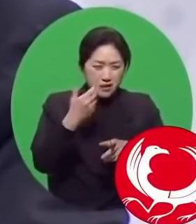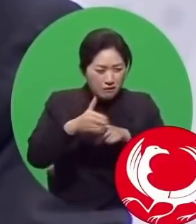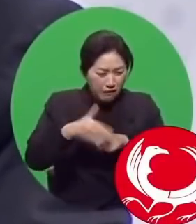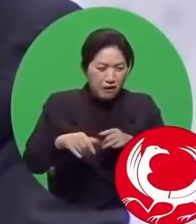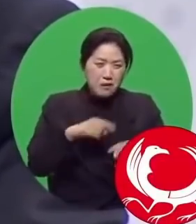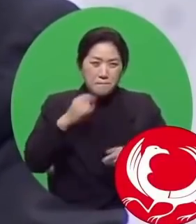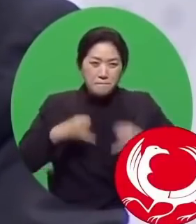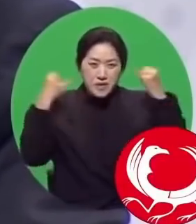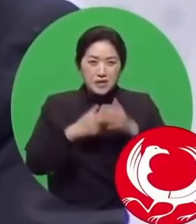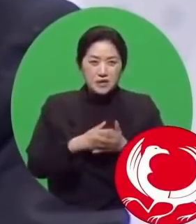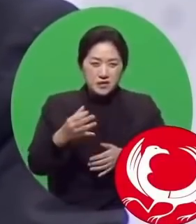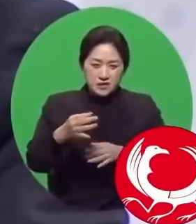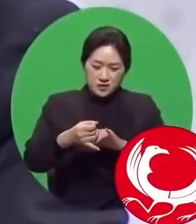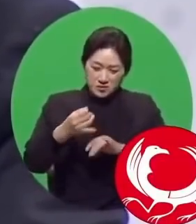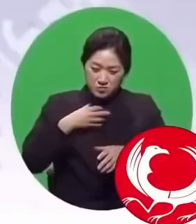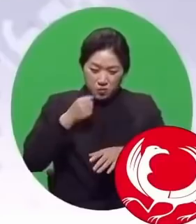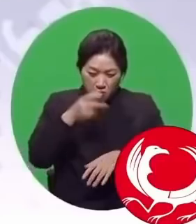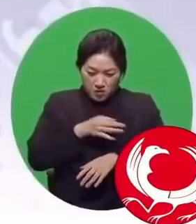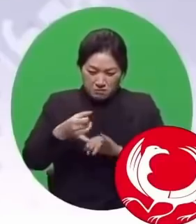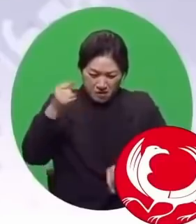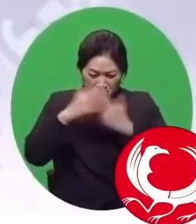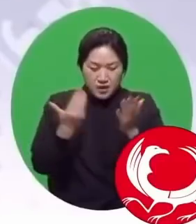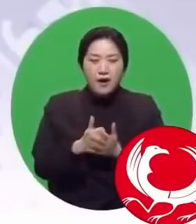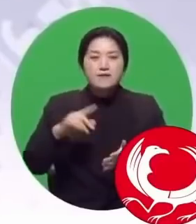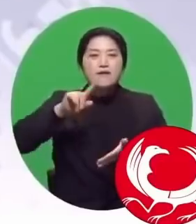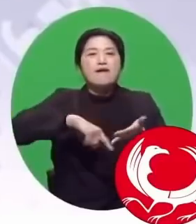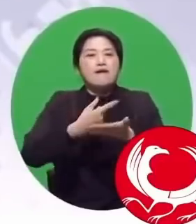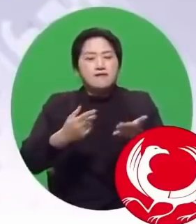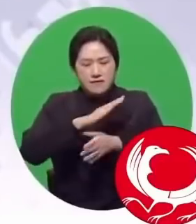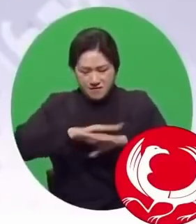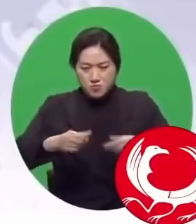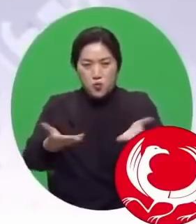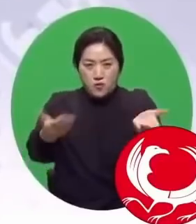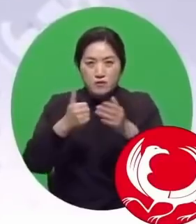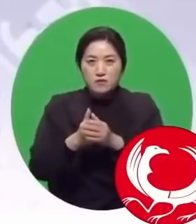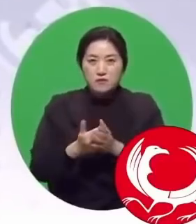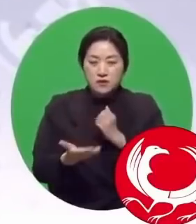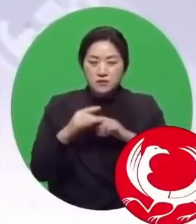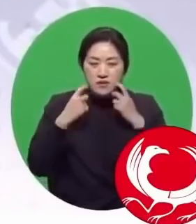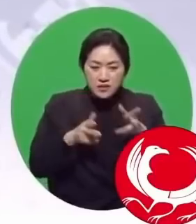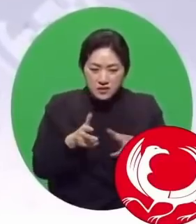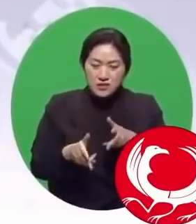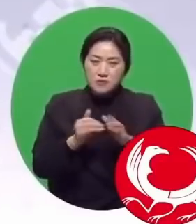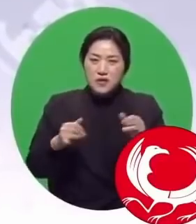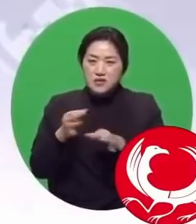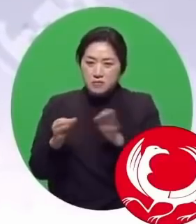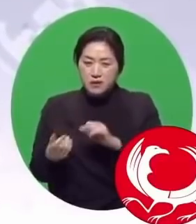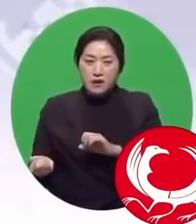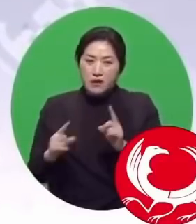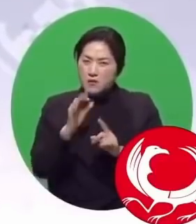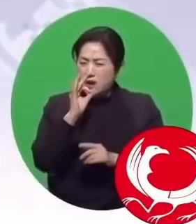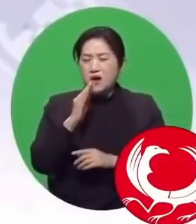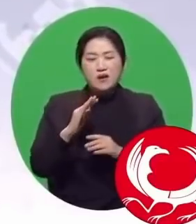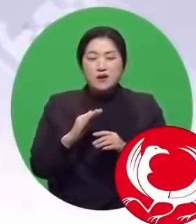줍니다. 충분히 해결해 줄 수가 있습니다. 이러기 때문에 이러지 않고 우리의 자영업자가 다시 소생한다?